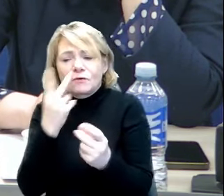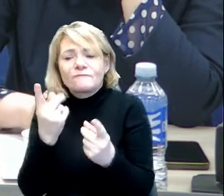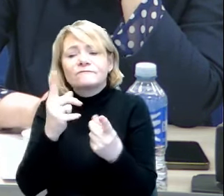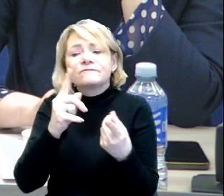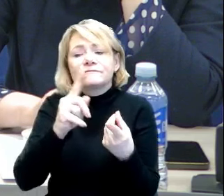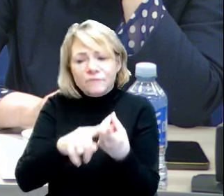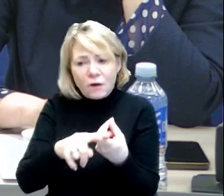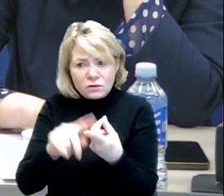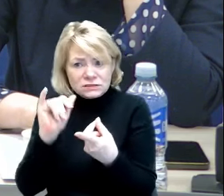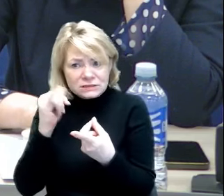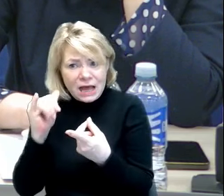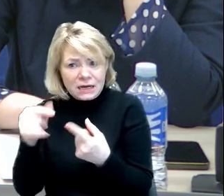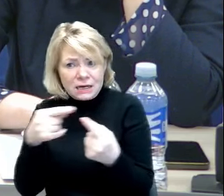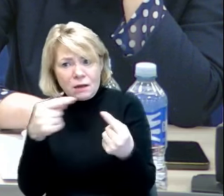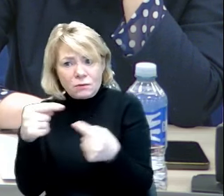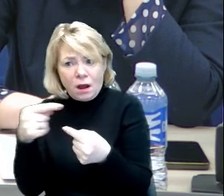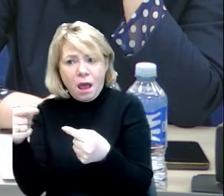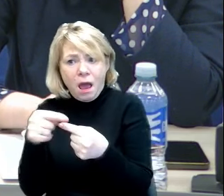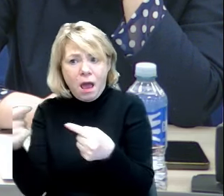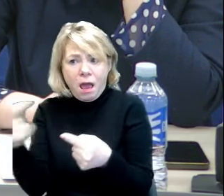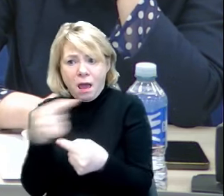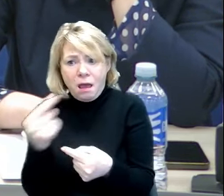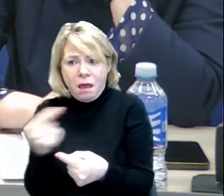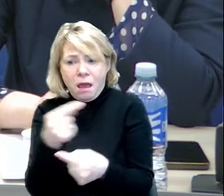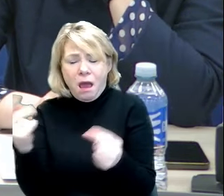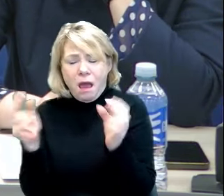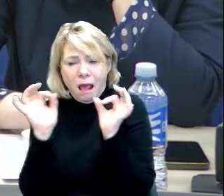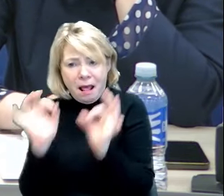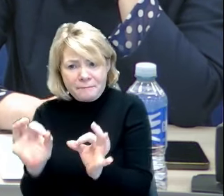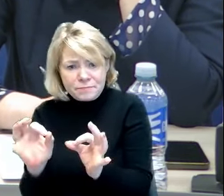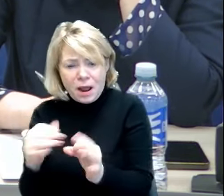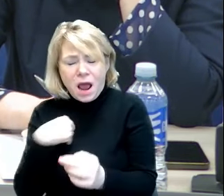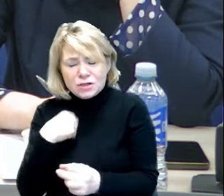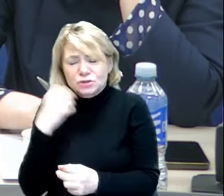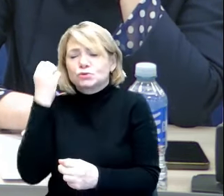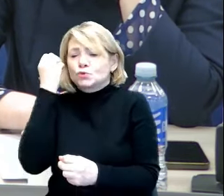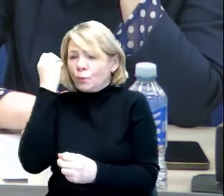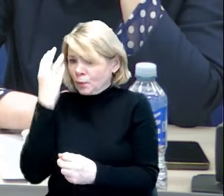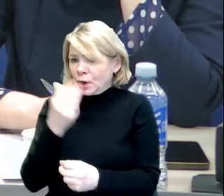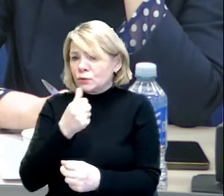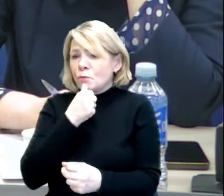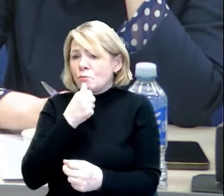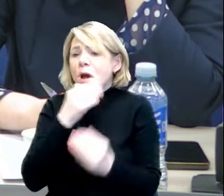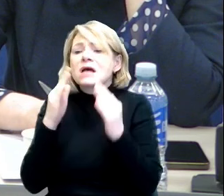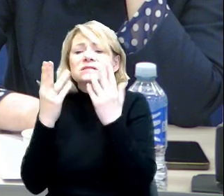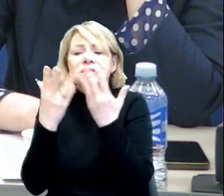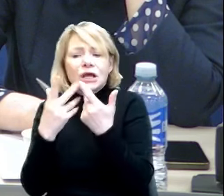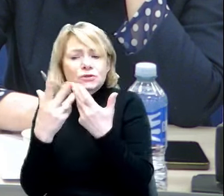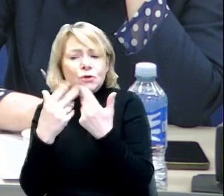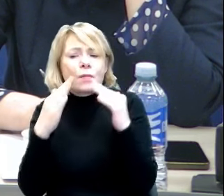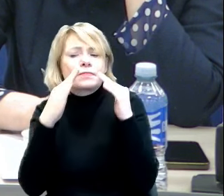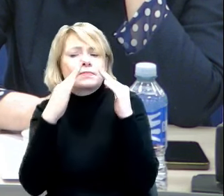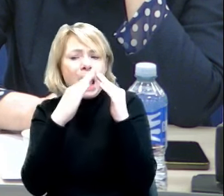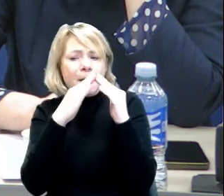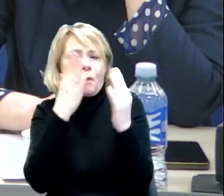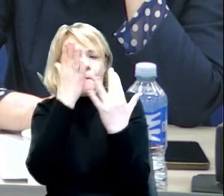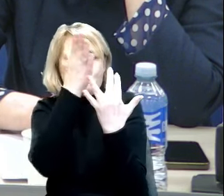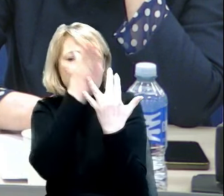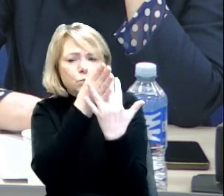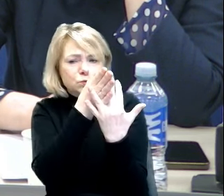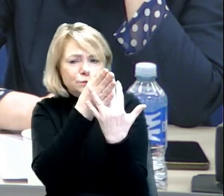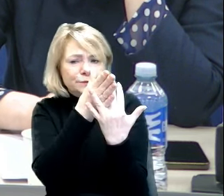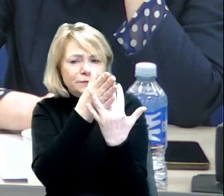atitinka metodiką aš suprantu kai skaičiuojama kažkokio pastato dalies ploto